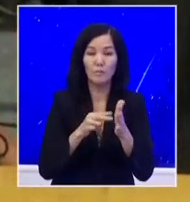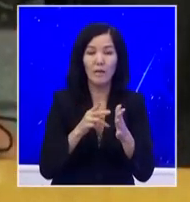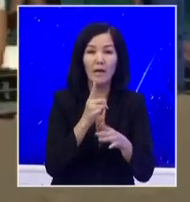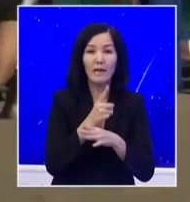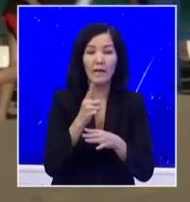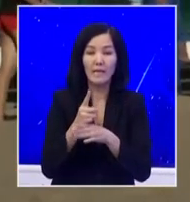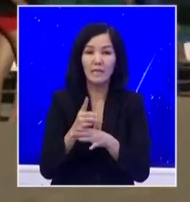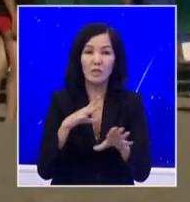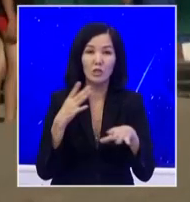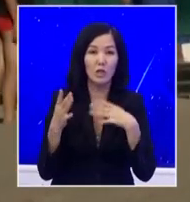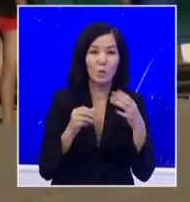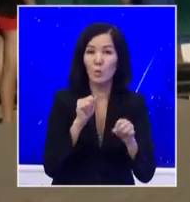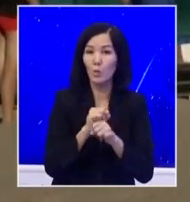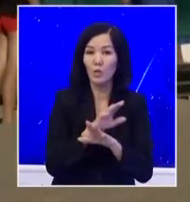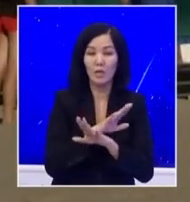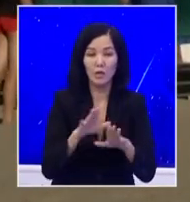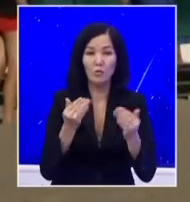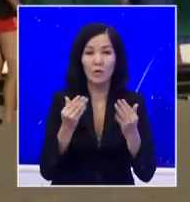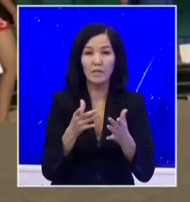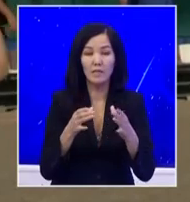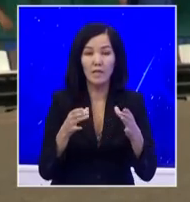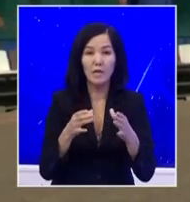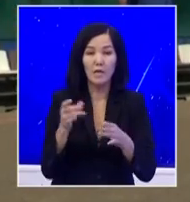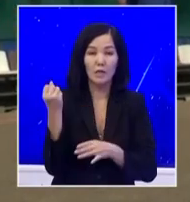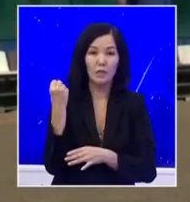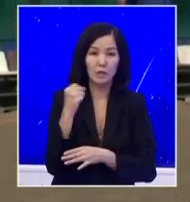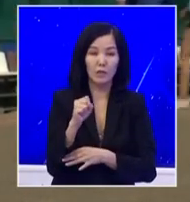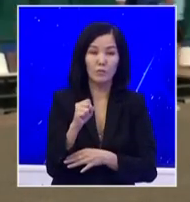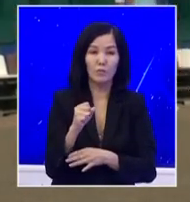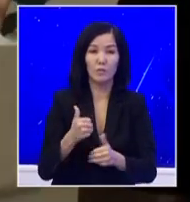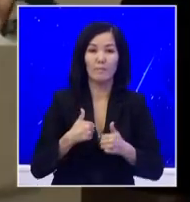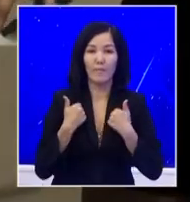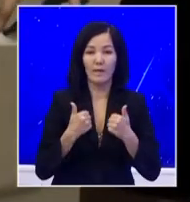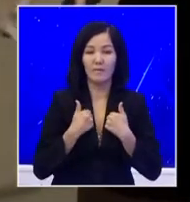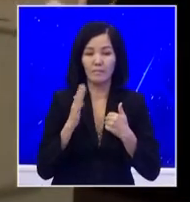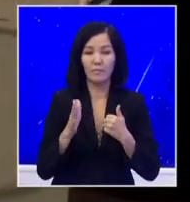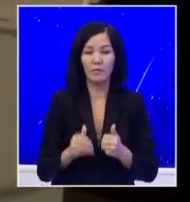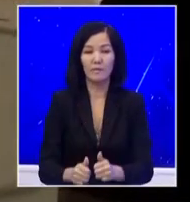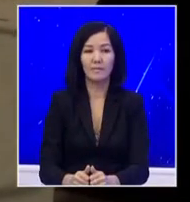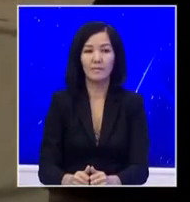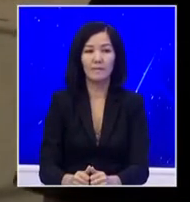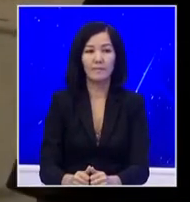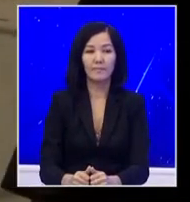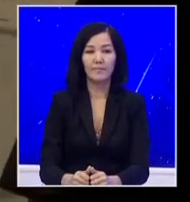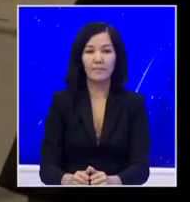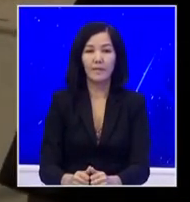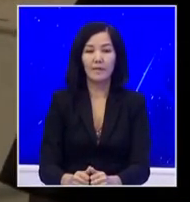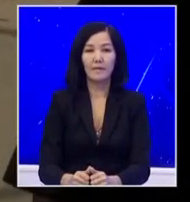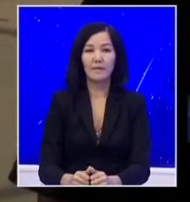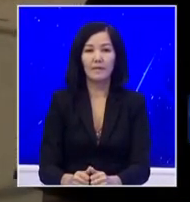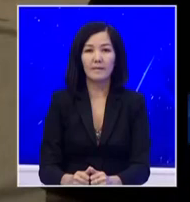кезінде де жаттығуларын тоқтатпаған топ мүшелері чемпион атану үшін барымызды саламыз дейді. Қазір мен доппен бастадық, бұл екінші цикл болып